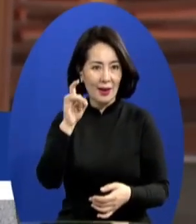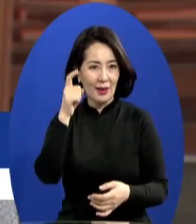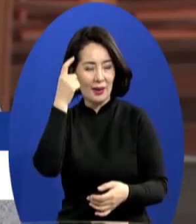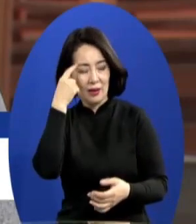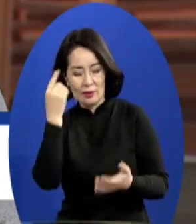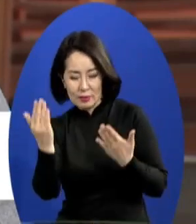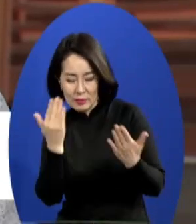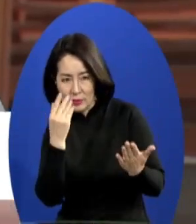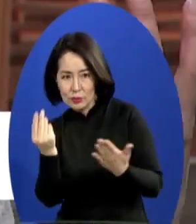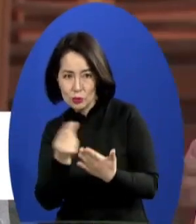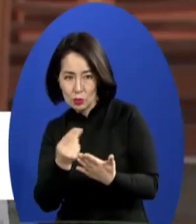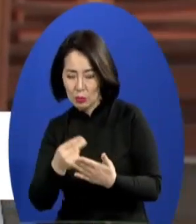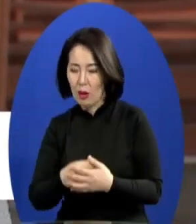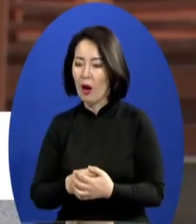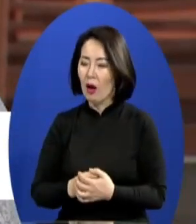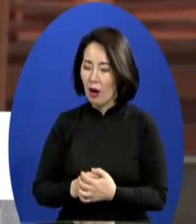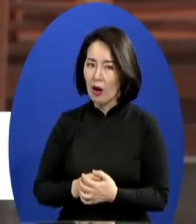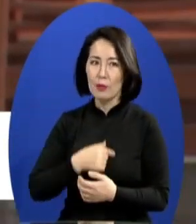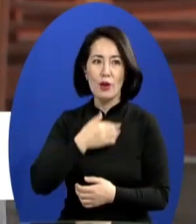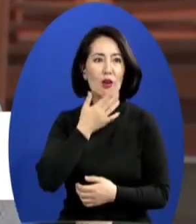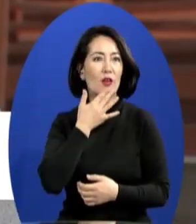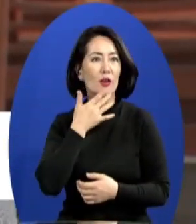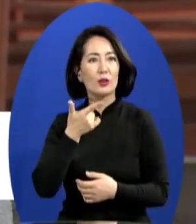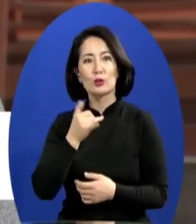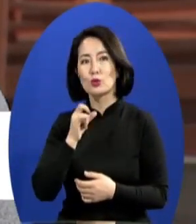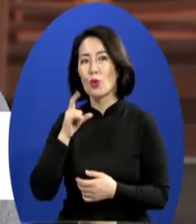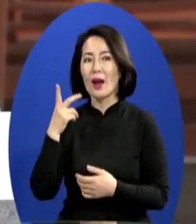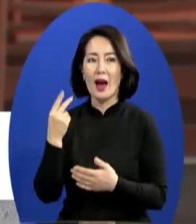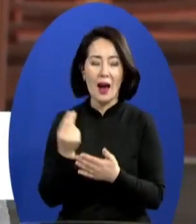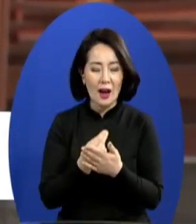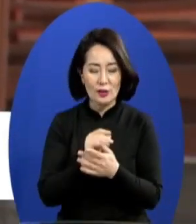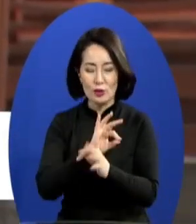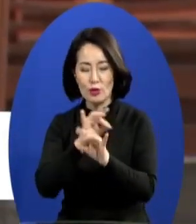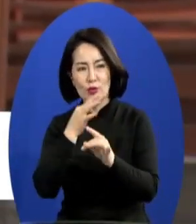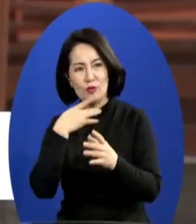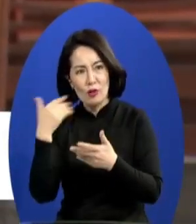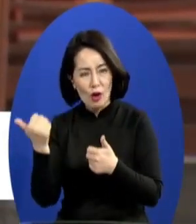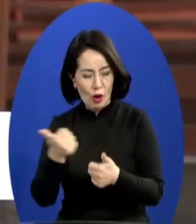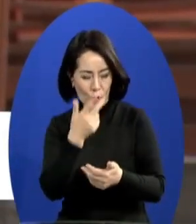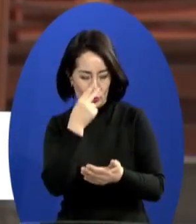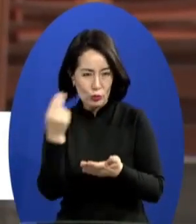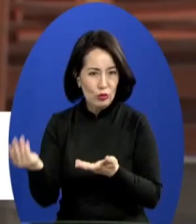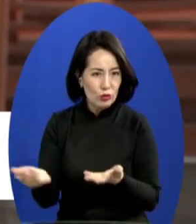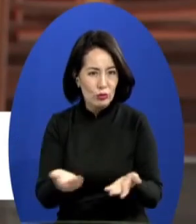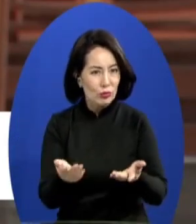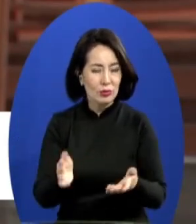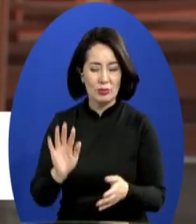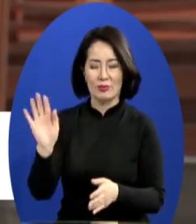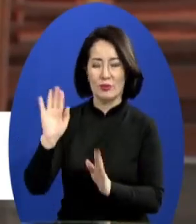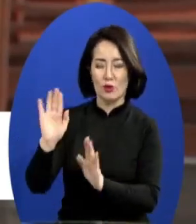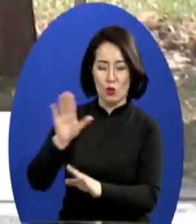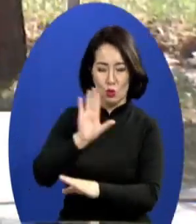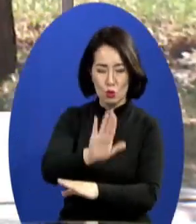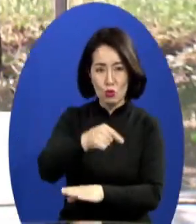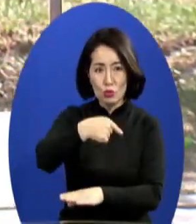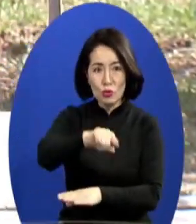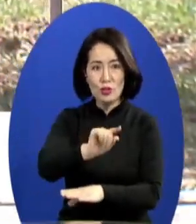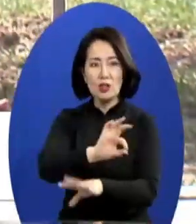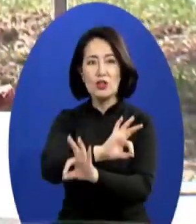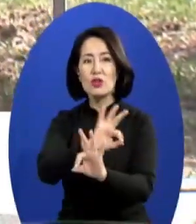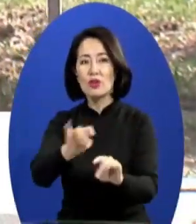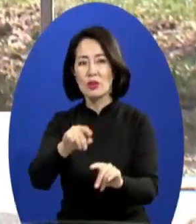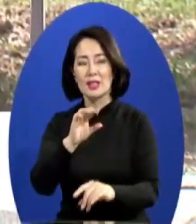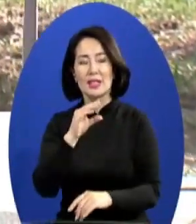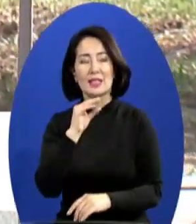дуртай гэдэг юм. Би болохоор өнгөлөг зураач, гэгээлэг зураач гээл олон өнгө юм өнгөөл. Тэ чи гой зурдаг юм чи ингэжсэн чи үгүй. Хүүхдийн маань бас төрөл жанр нанда